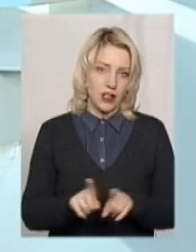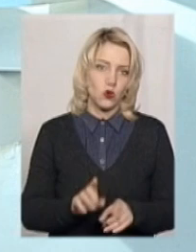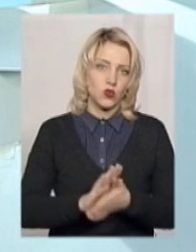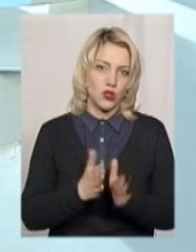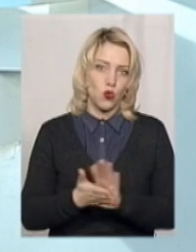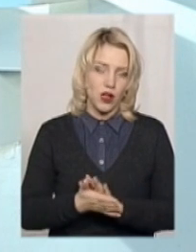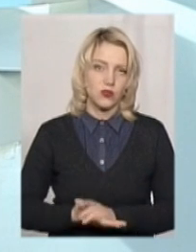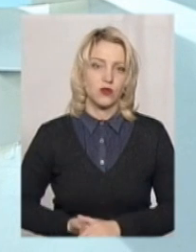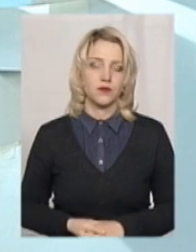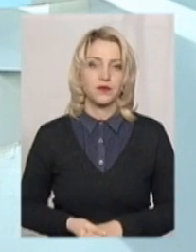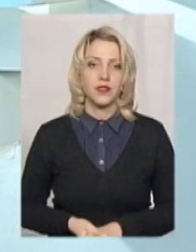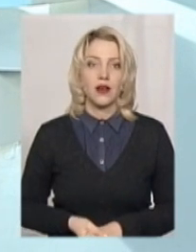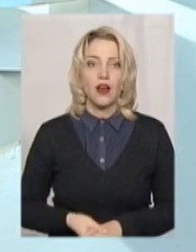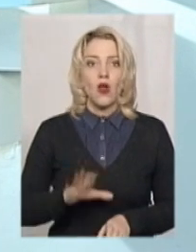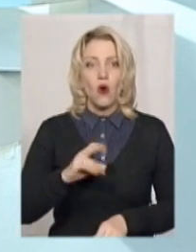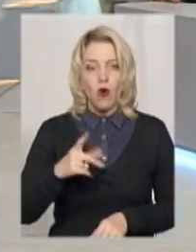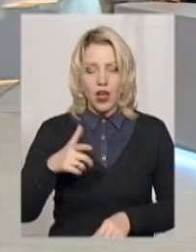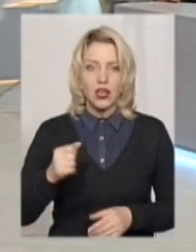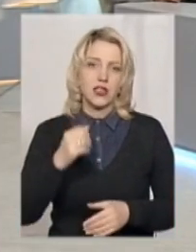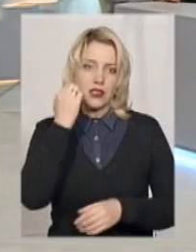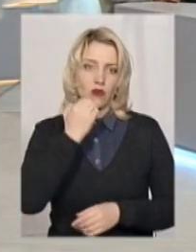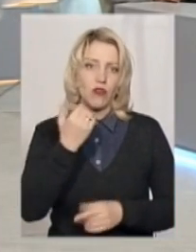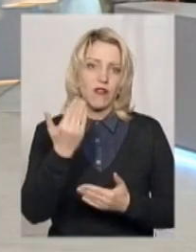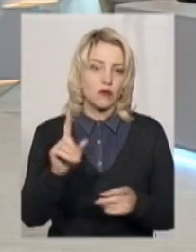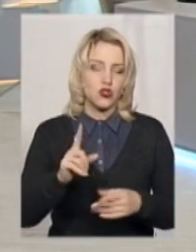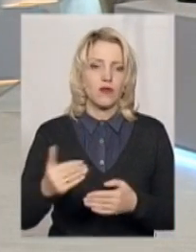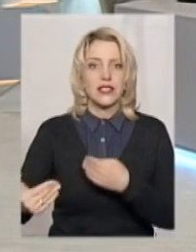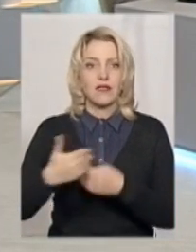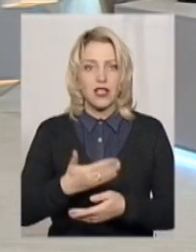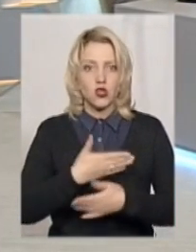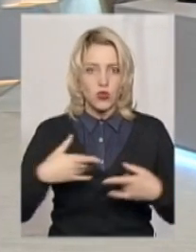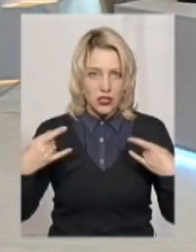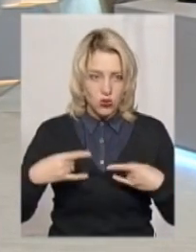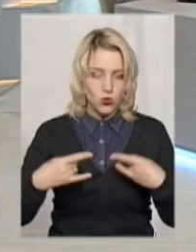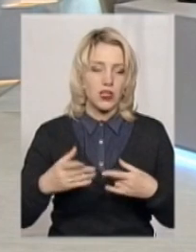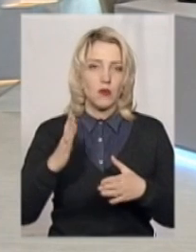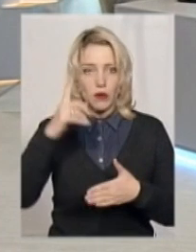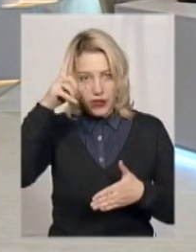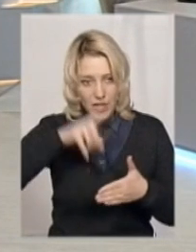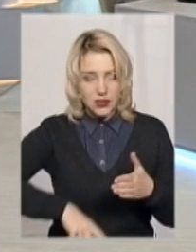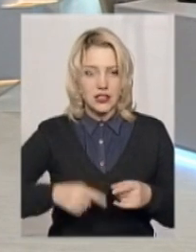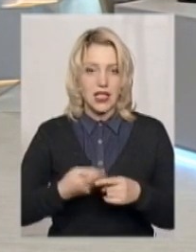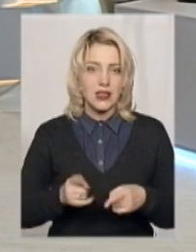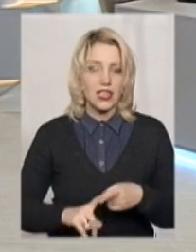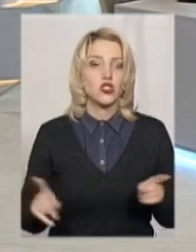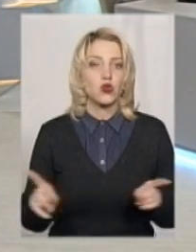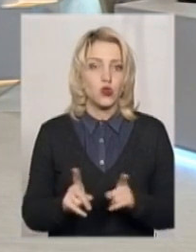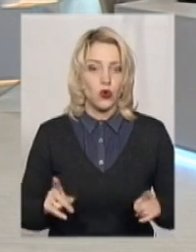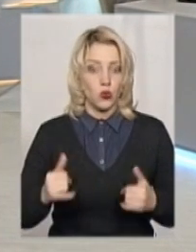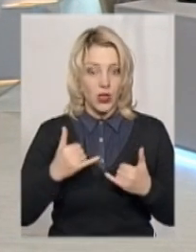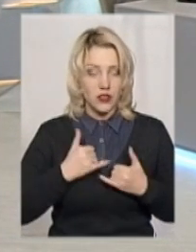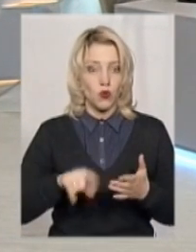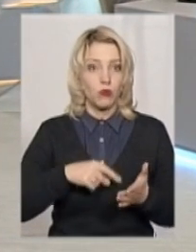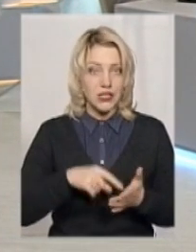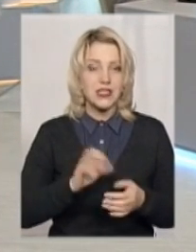ситуацію. Пані Ольго, я вам дякую, що завітали до нас у студію. Будемо надіятися на те, що в нашому